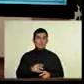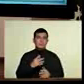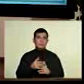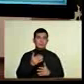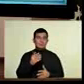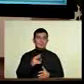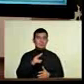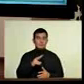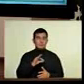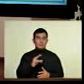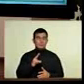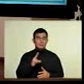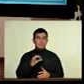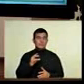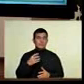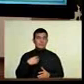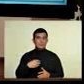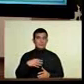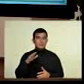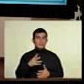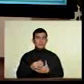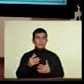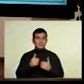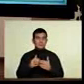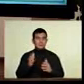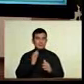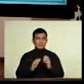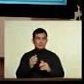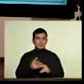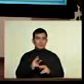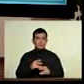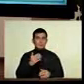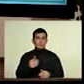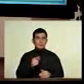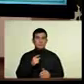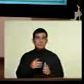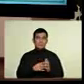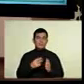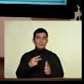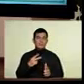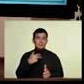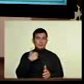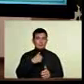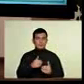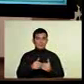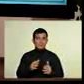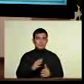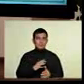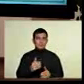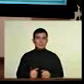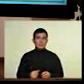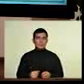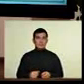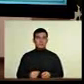Лондонский университет. Первые стихотворные книжки писателя появились в 1923 году. Посмотрите,